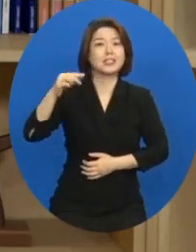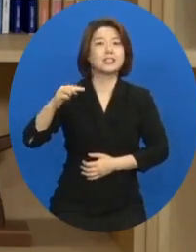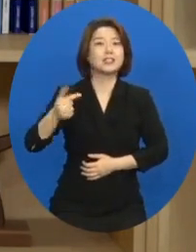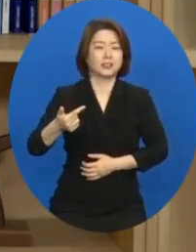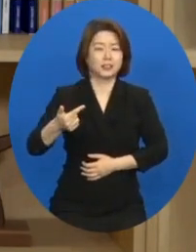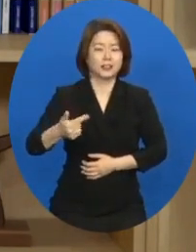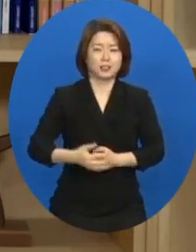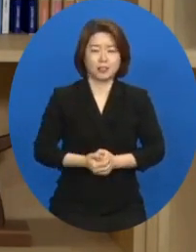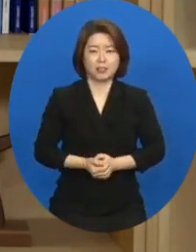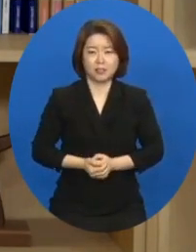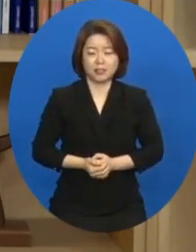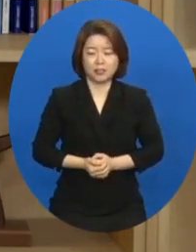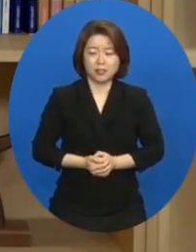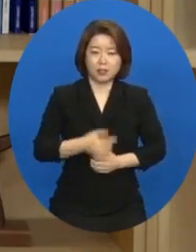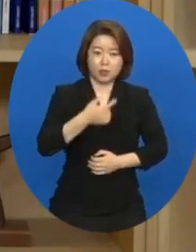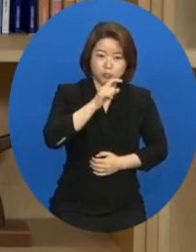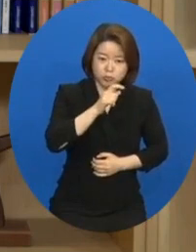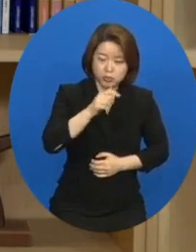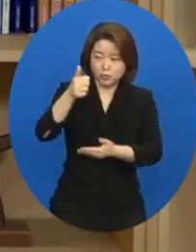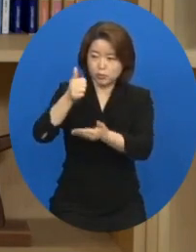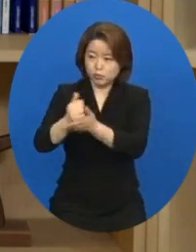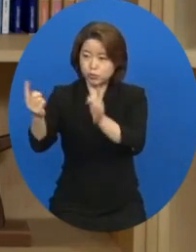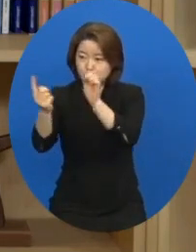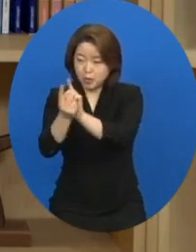주인을 만나 니 얼굴이 붉어졌다